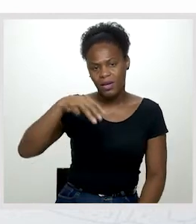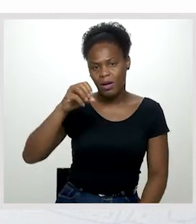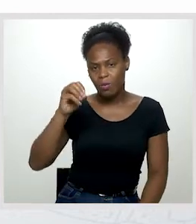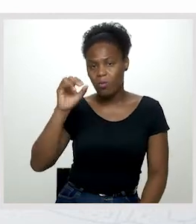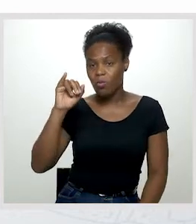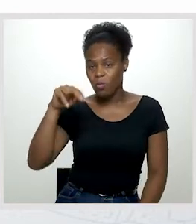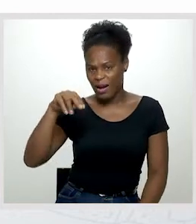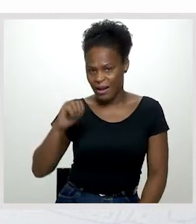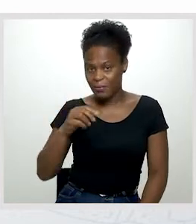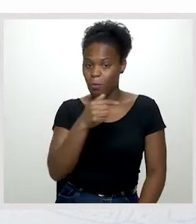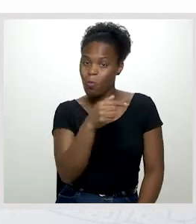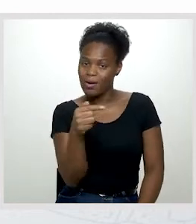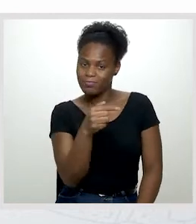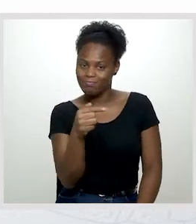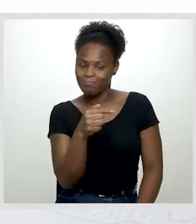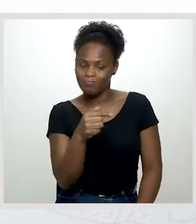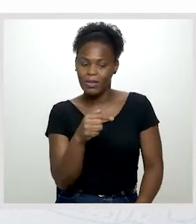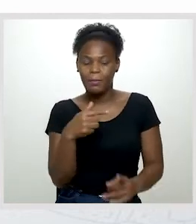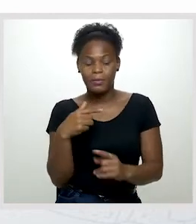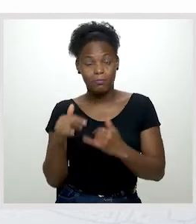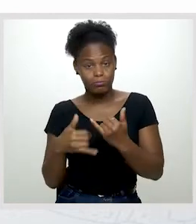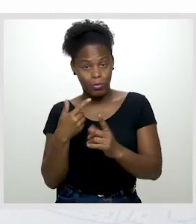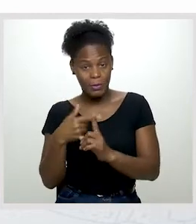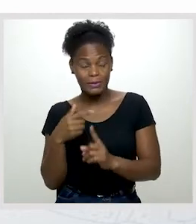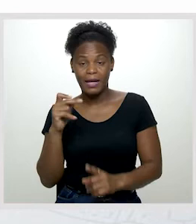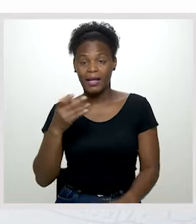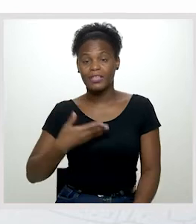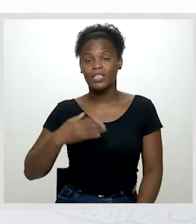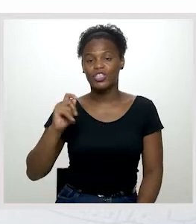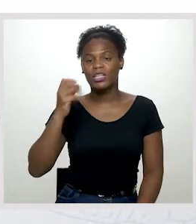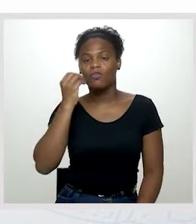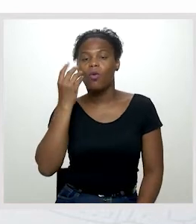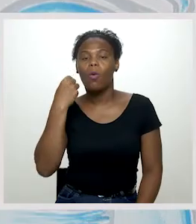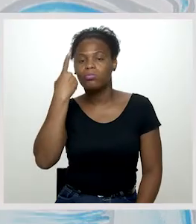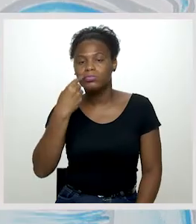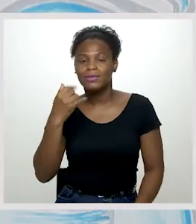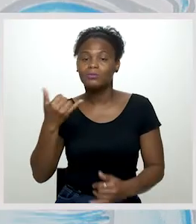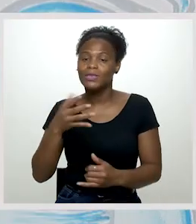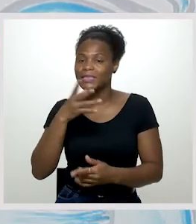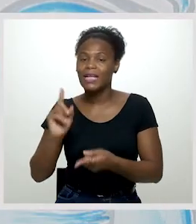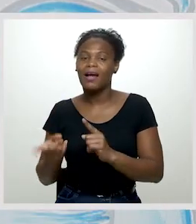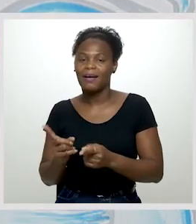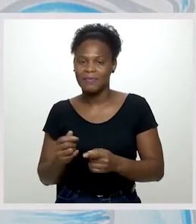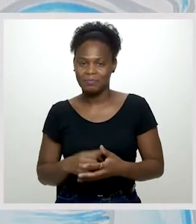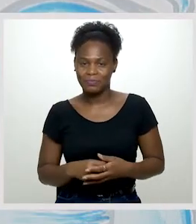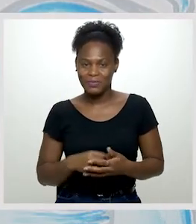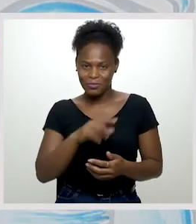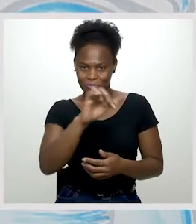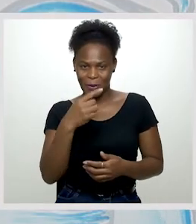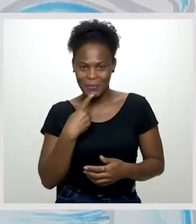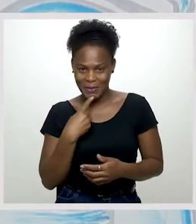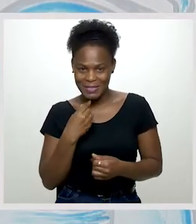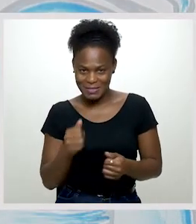structure. Moins, après adjectif, après que. Vous comprenez? Ça va?